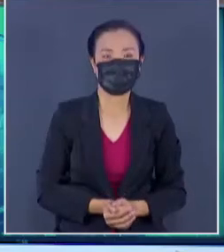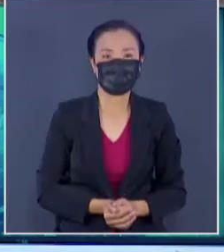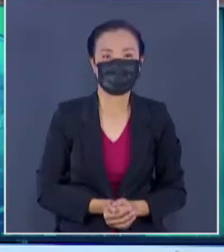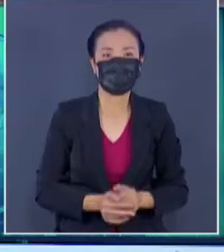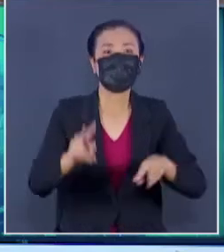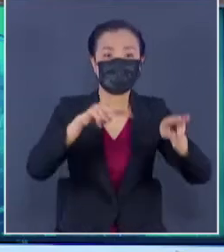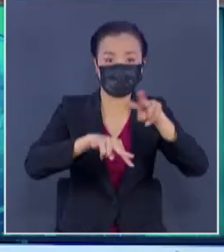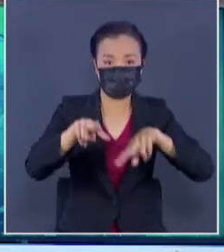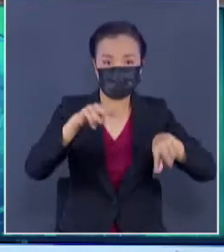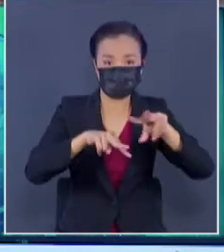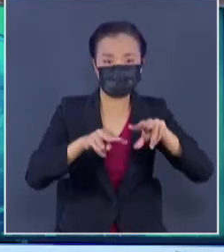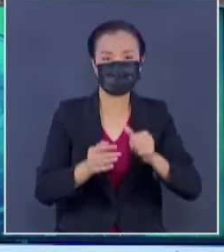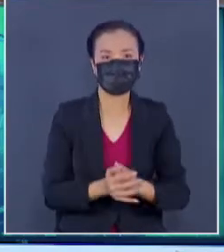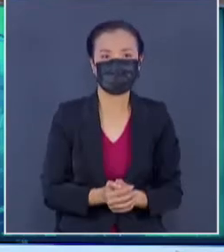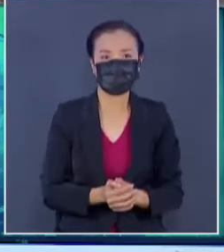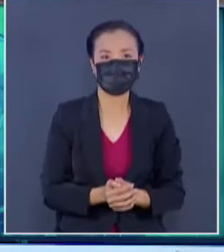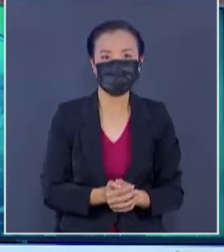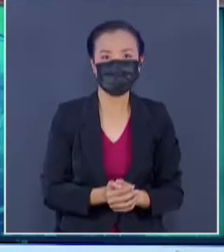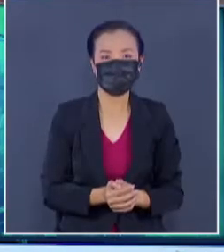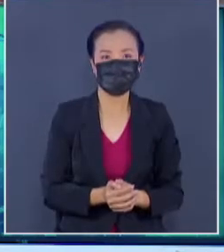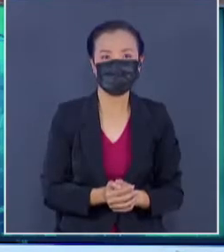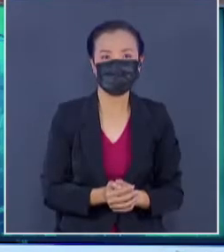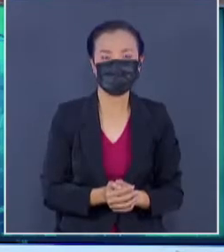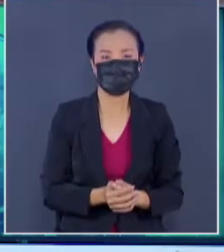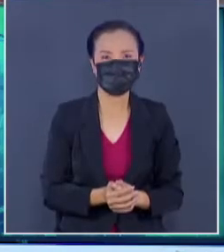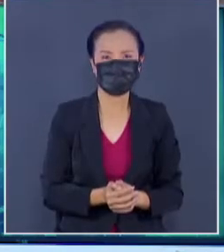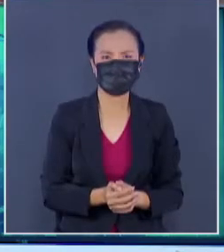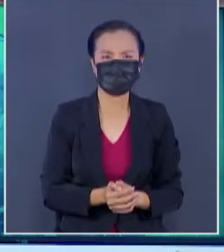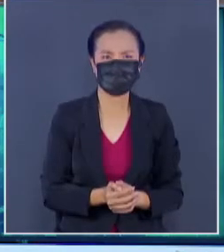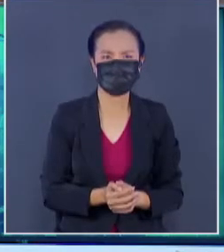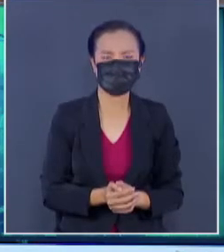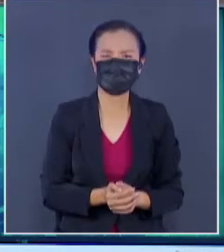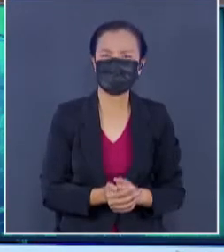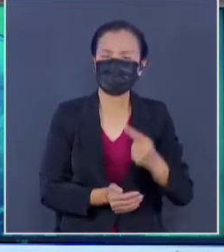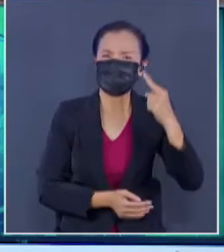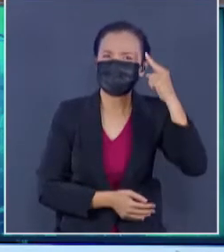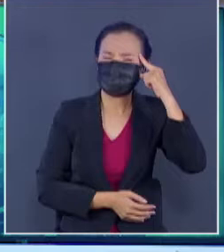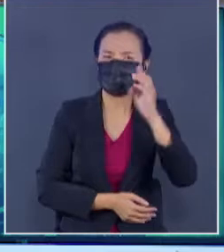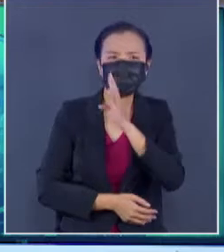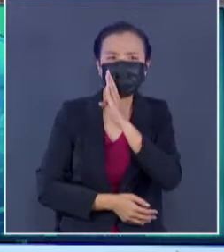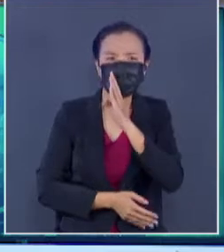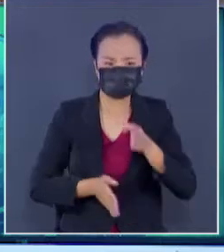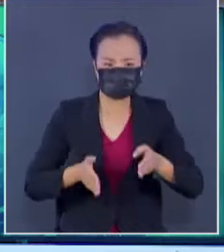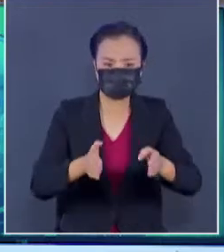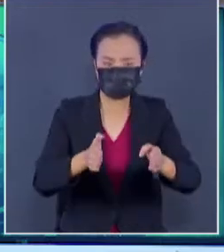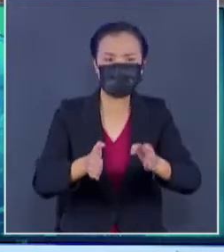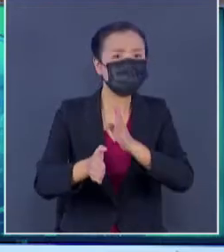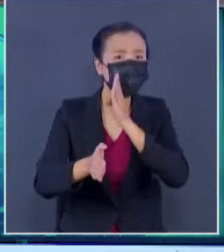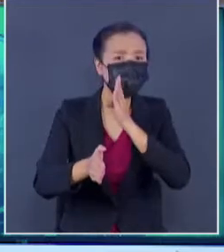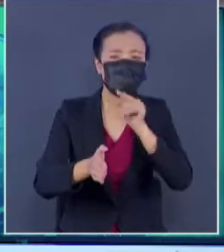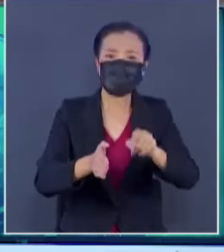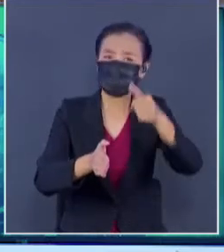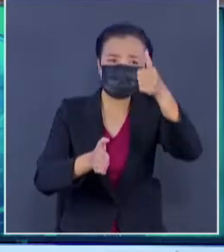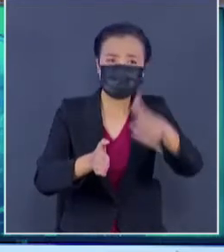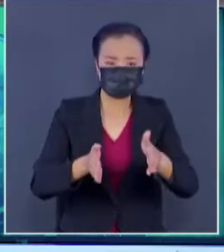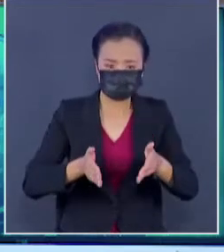้องมีการตรวจสอบครับเพราะว่าล่าสุดเนี่ยกลายเป็นจริงๆแล้วอะไรทิพย์ก็ได้นะแต่จะถนนทิพย์เนี่ยไม่ได้อันตรายมันเกิดขึ้นนะ